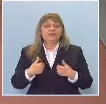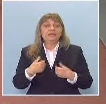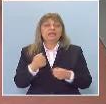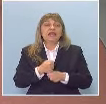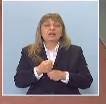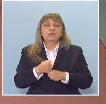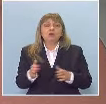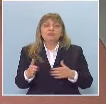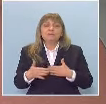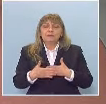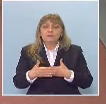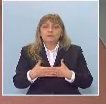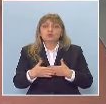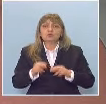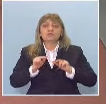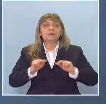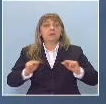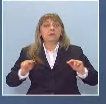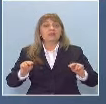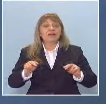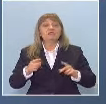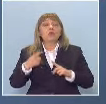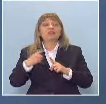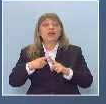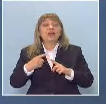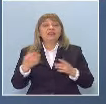много тясно с преподаватели от Техническия университет.